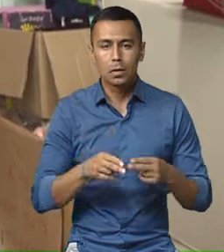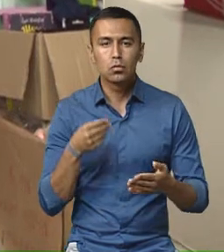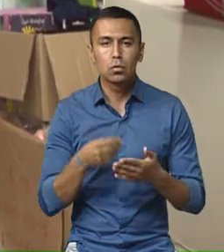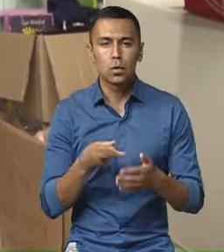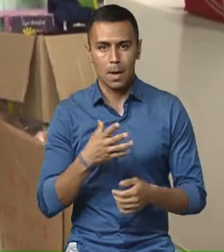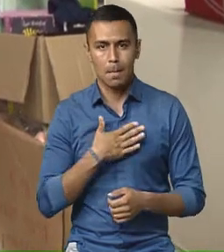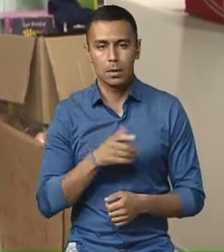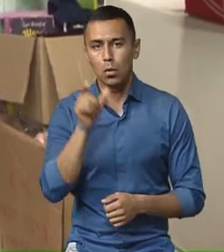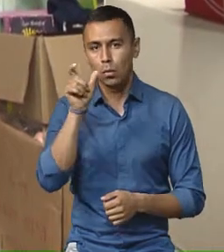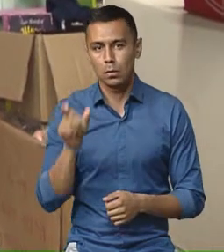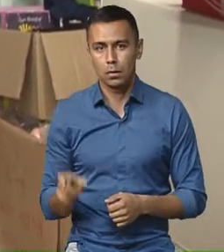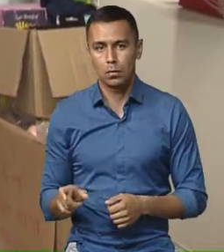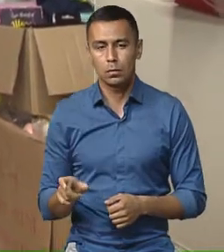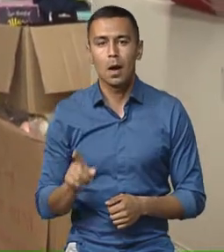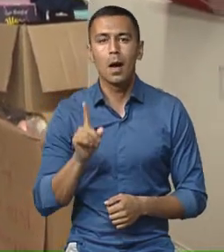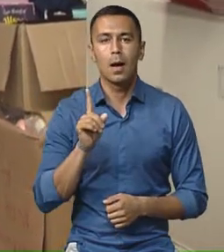для мене людину.